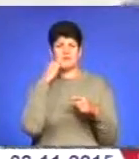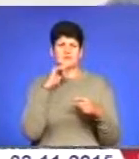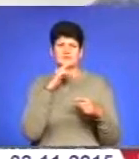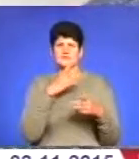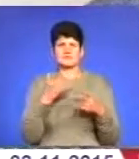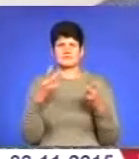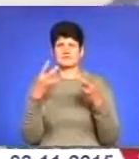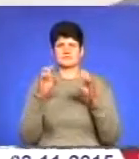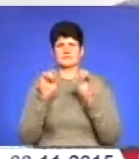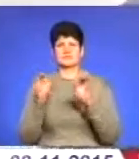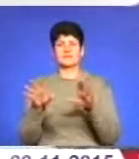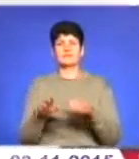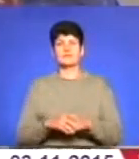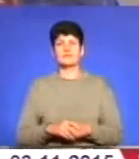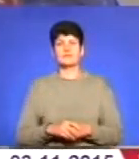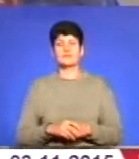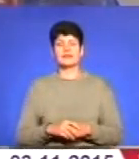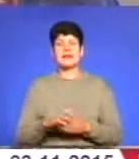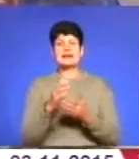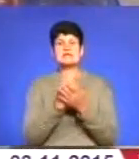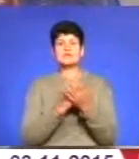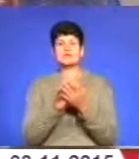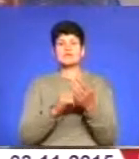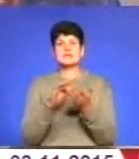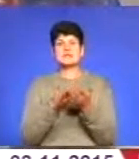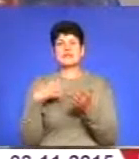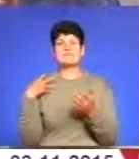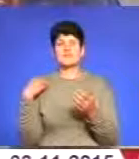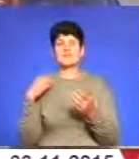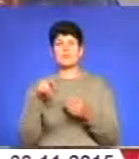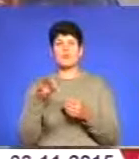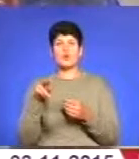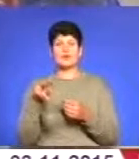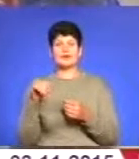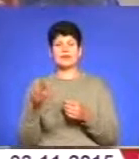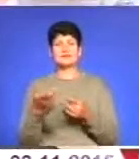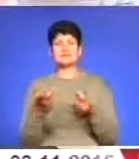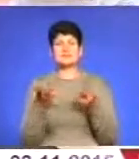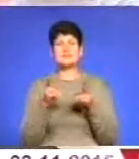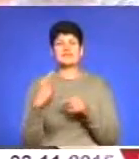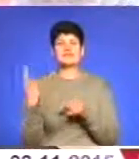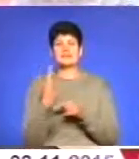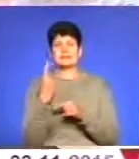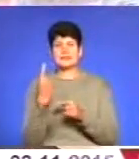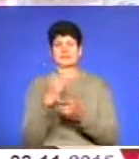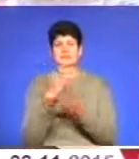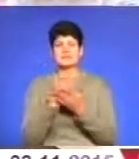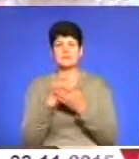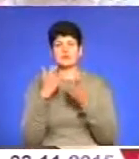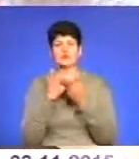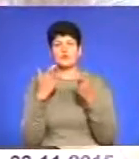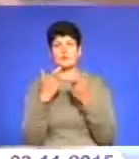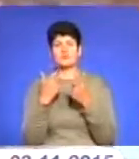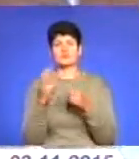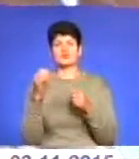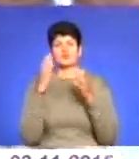соображениям нужно было отказываться. Ресурсний центр Львівської політехніки донині залишається єдиним носієм інформації,